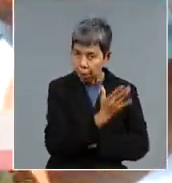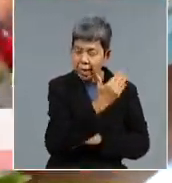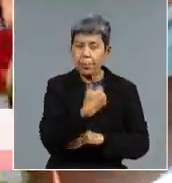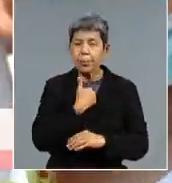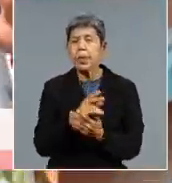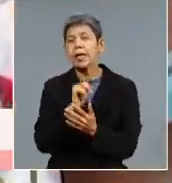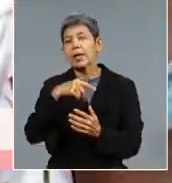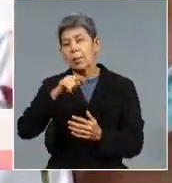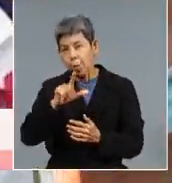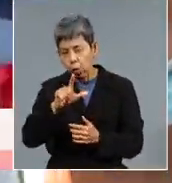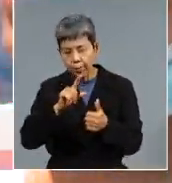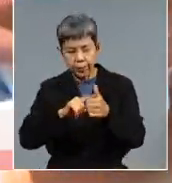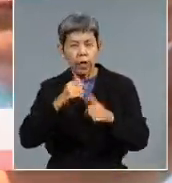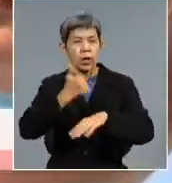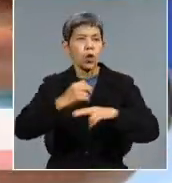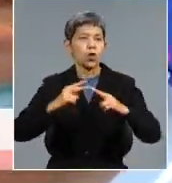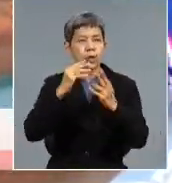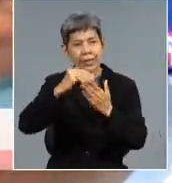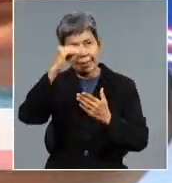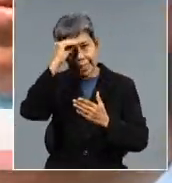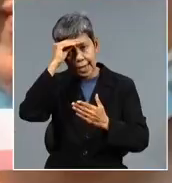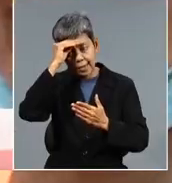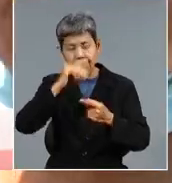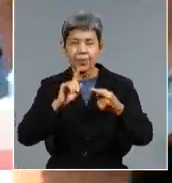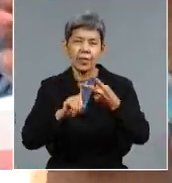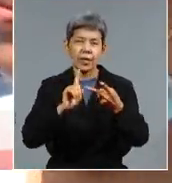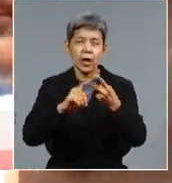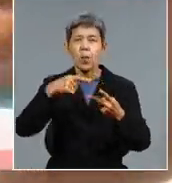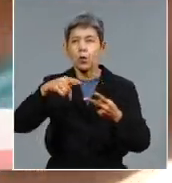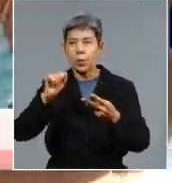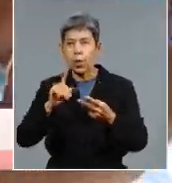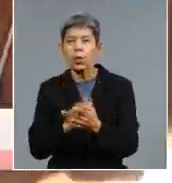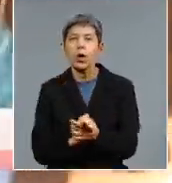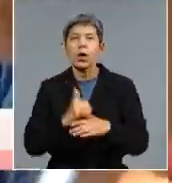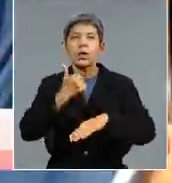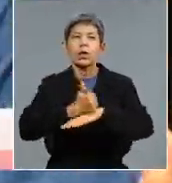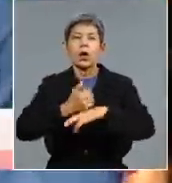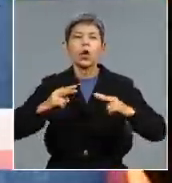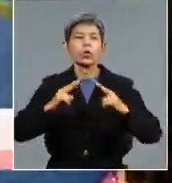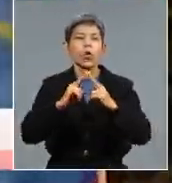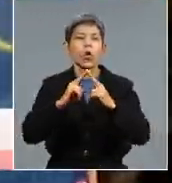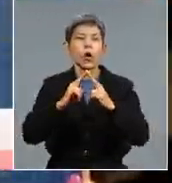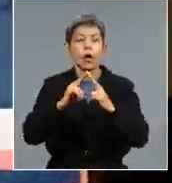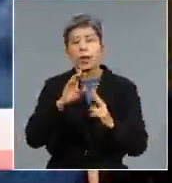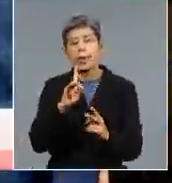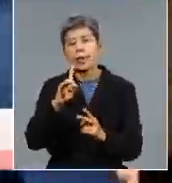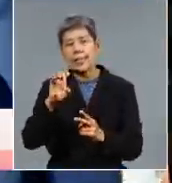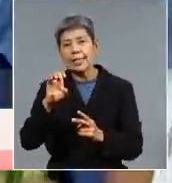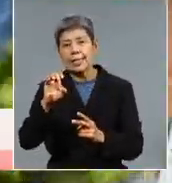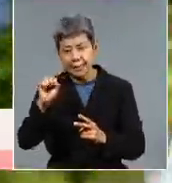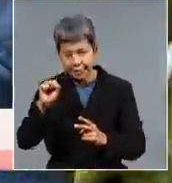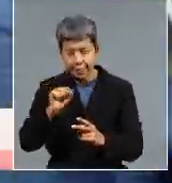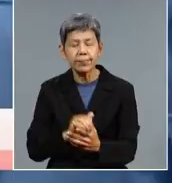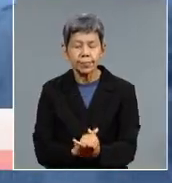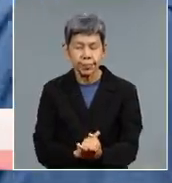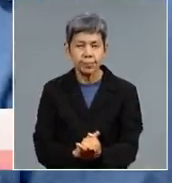ณณัฐพลทิพย์สุวรรณรัฐมนตรีว่าการกระทรวงศึกษาธิการคุณพุฒิพงษ์ปุณกันรัฐมนตรีว่าการกระทรวงดิจิทัลเพื่อเศรษฐกิจและสังค